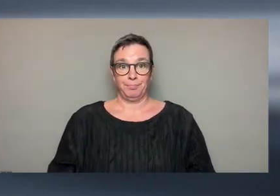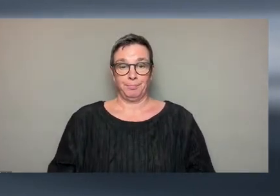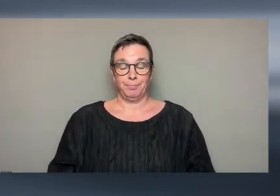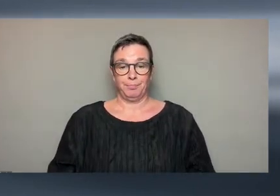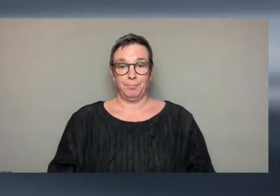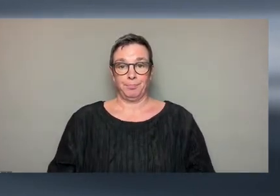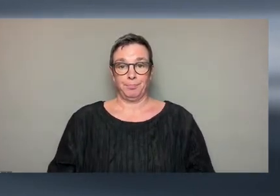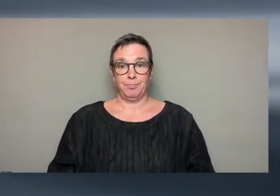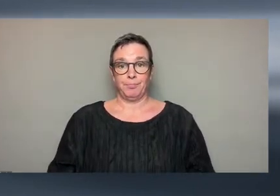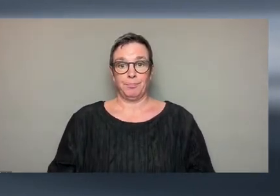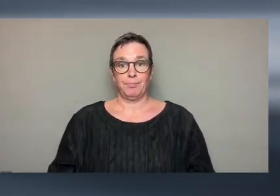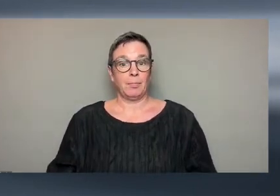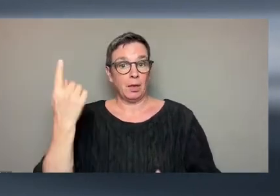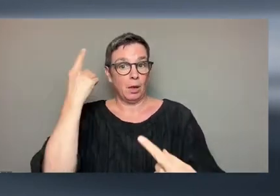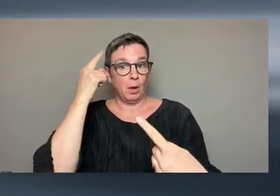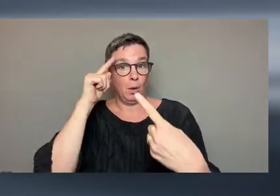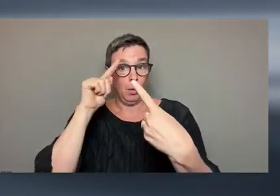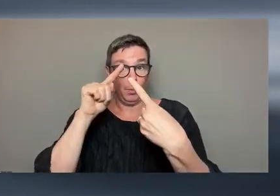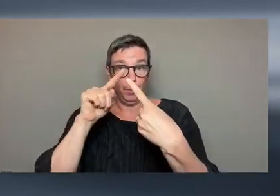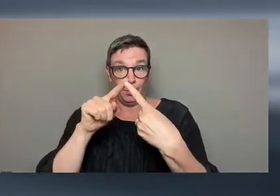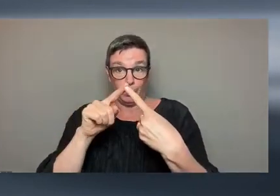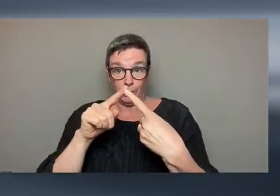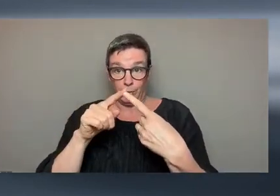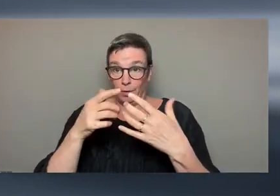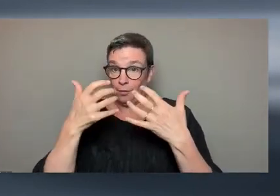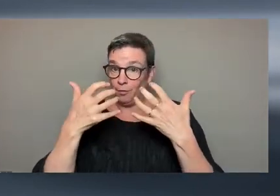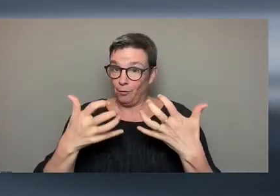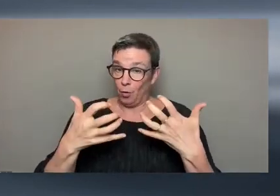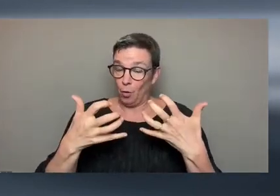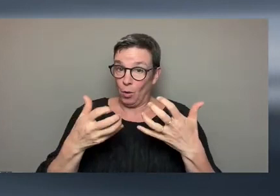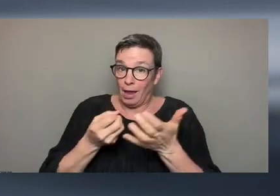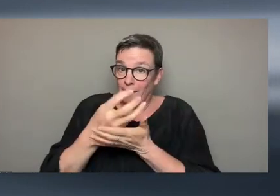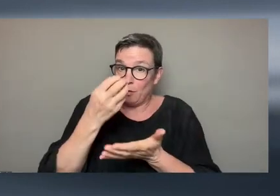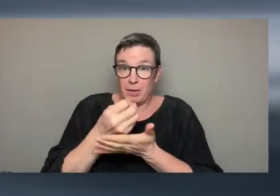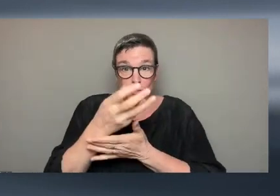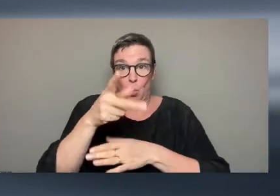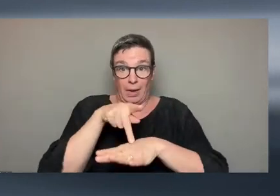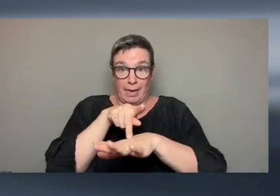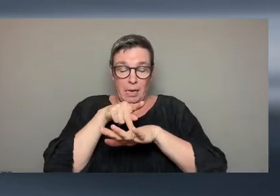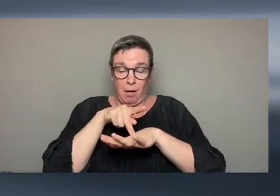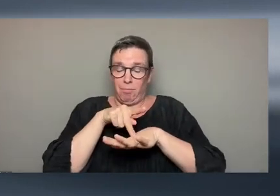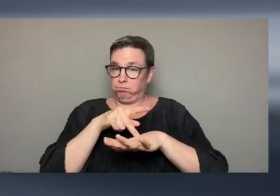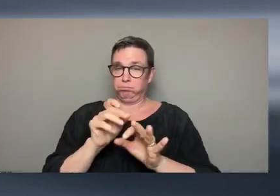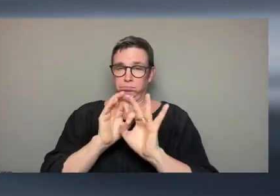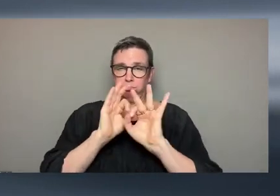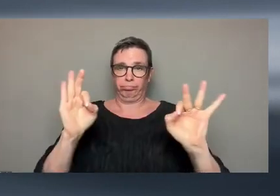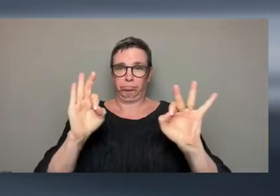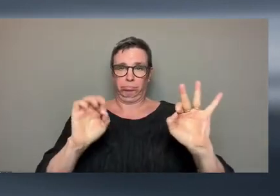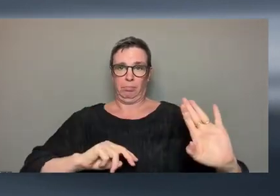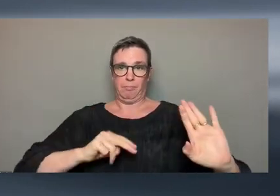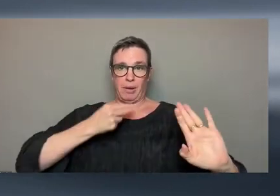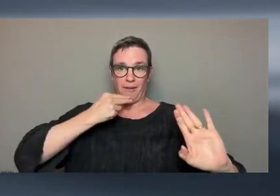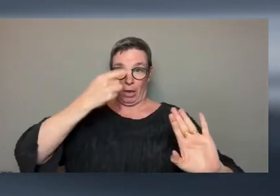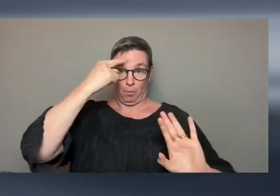Notre ambition est de fournir la meilleure information clientèle du marché, et ceci pour toutes et tous.